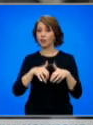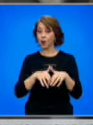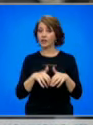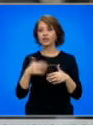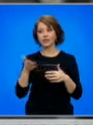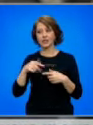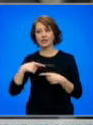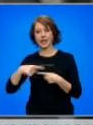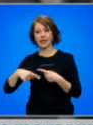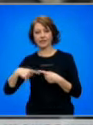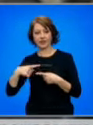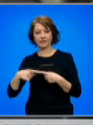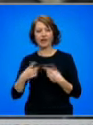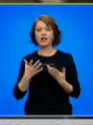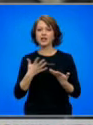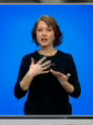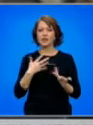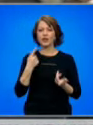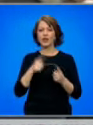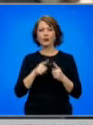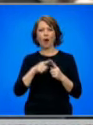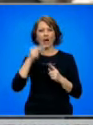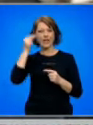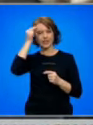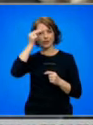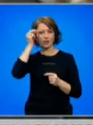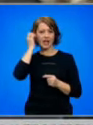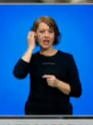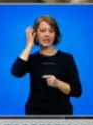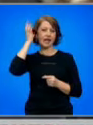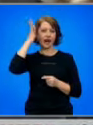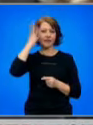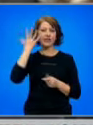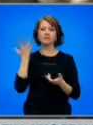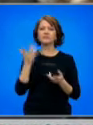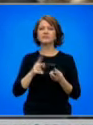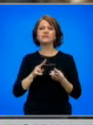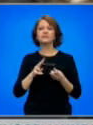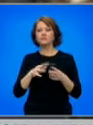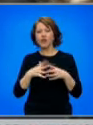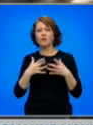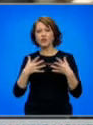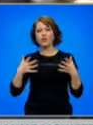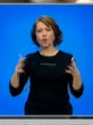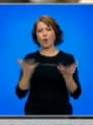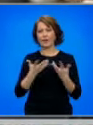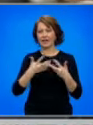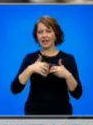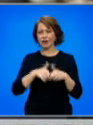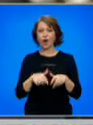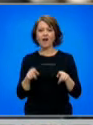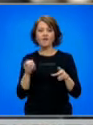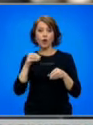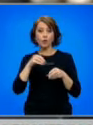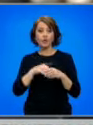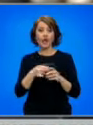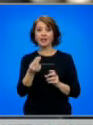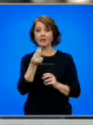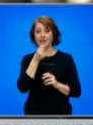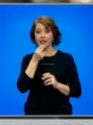различни неща, от роботика до изкуствен интелект, 5G, незаменяеми токени, много други технологии, включително хранителни и